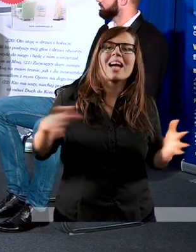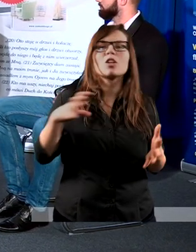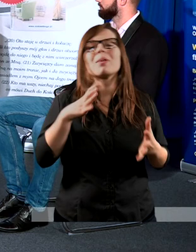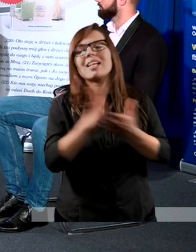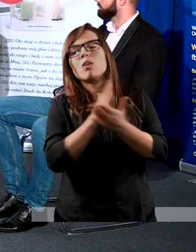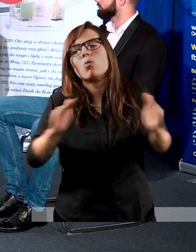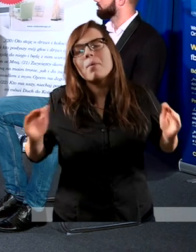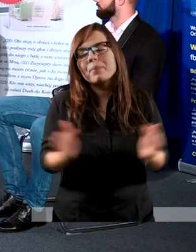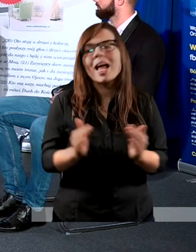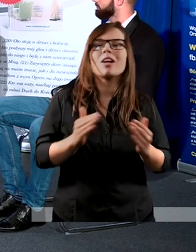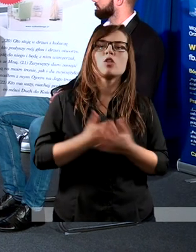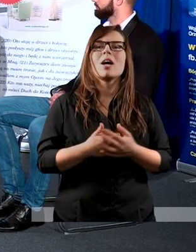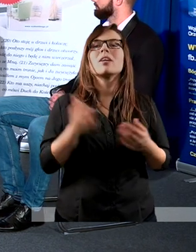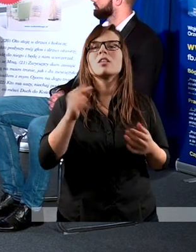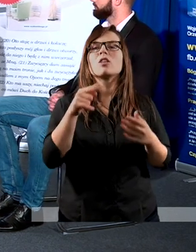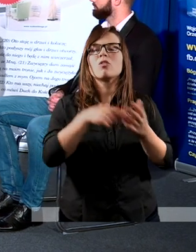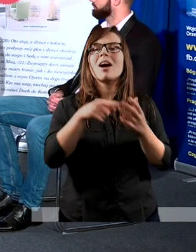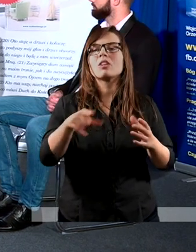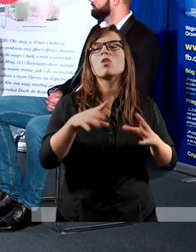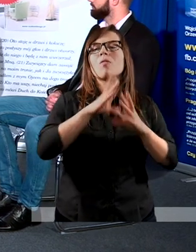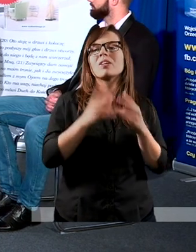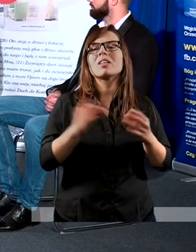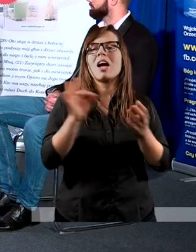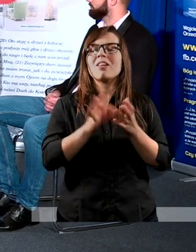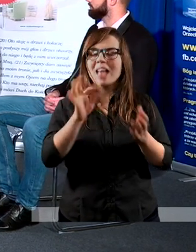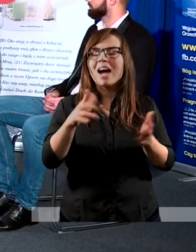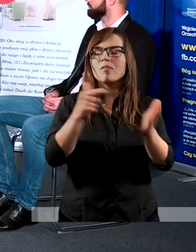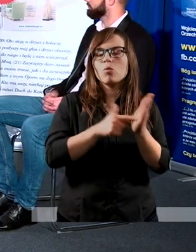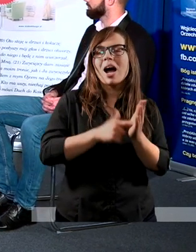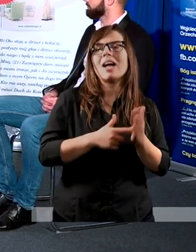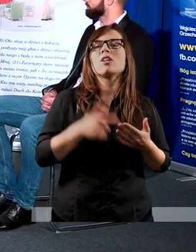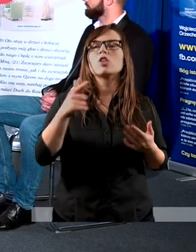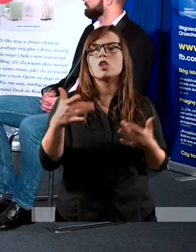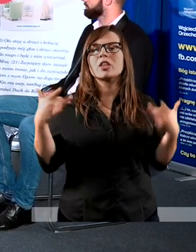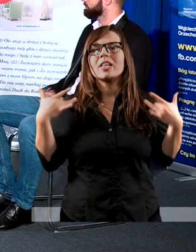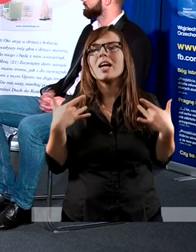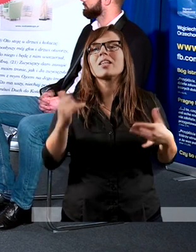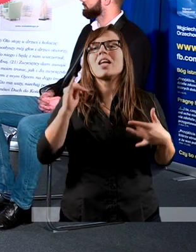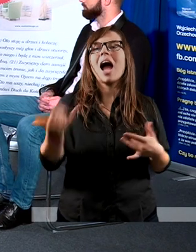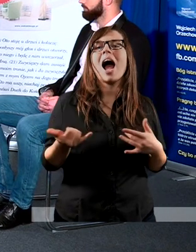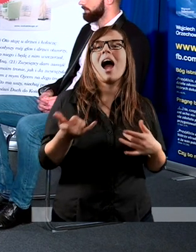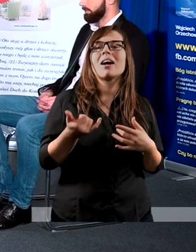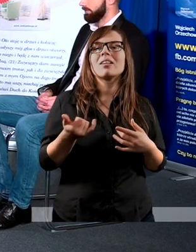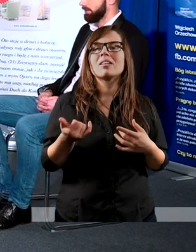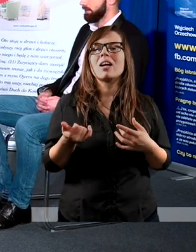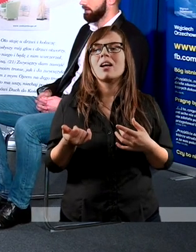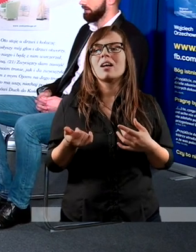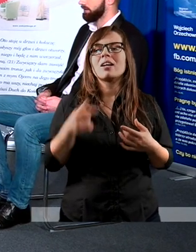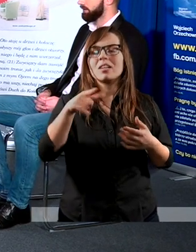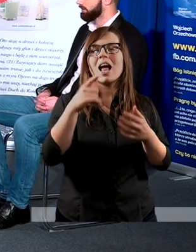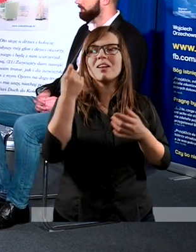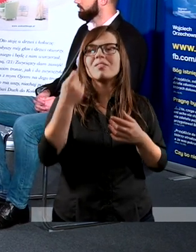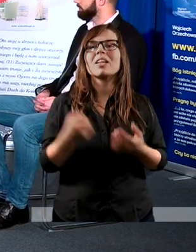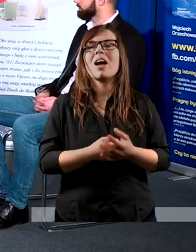niektórzy mniejsze i powinniśmy się w tym odnajdywać i tak właśnie żyć, jak dana